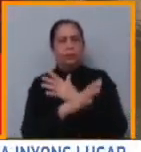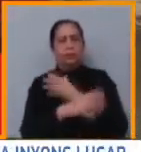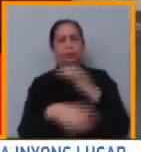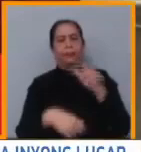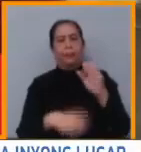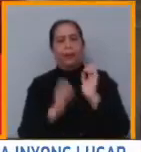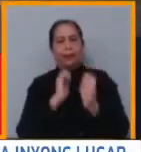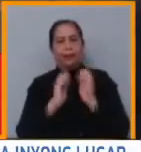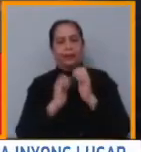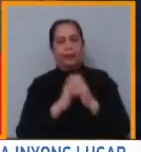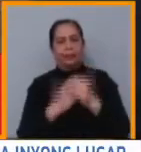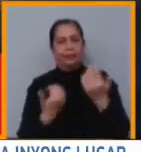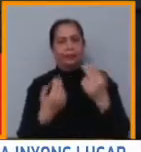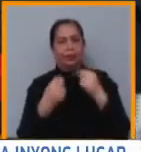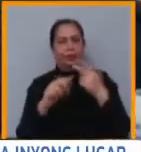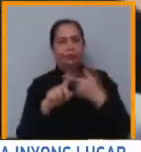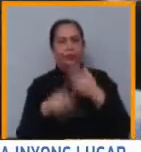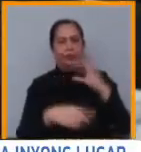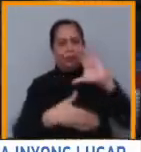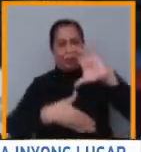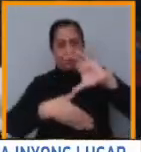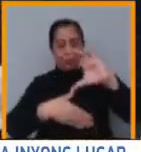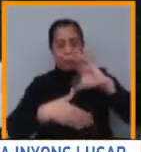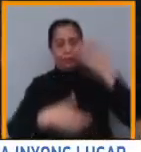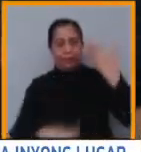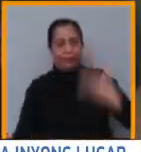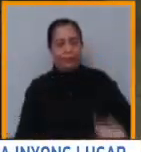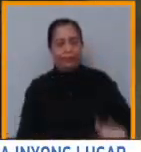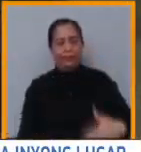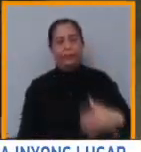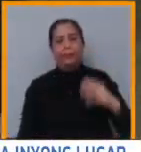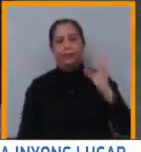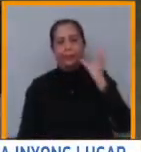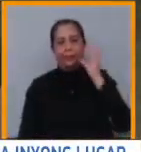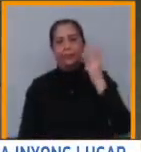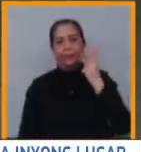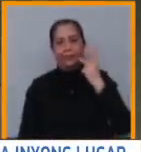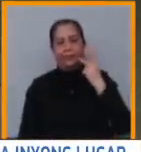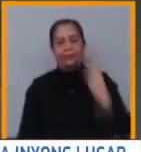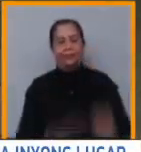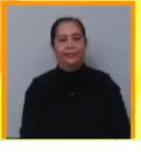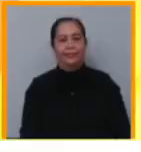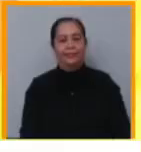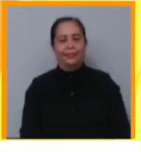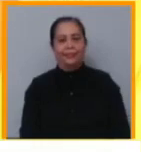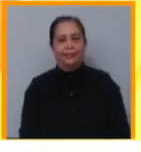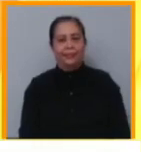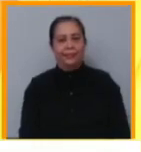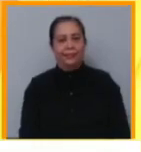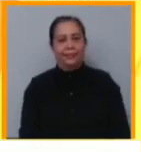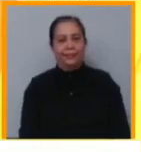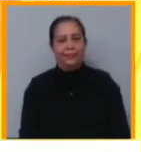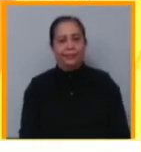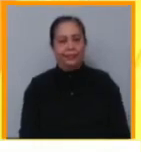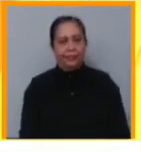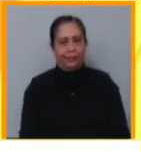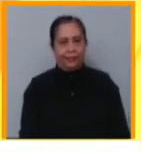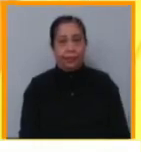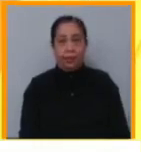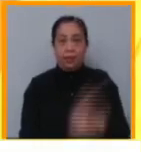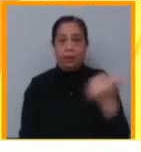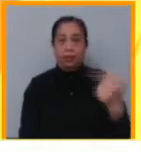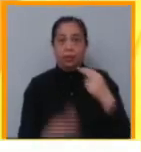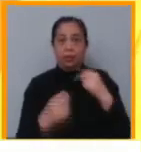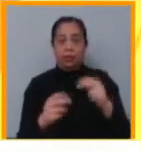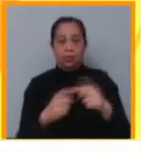mula rito sa Caloocan City. Ako si Corinne Katibayan, Buong Puso, para sa Pilipino. Sa ibabang balita, kaon-kaon na peck